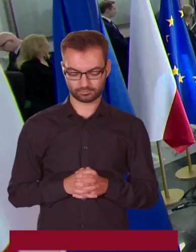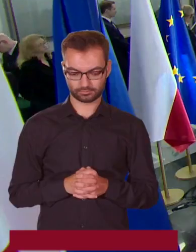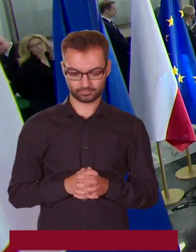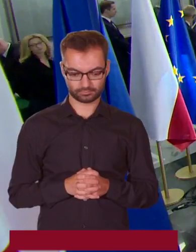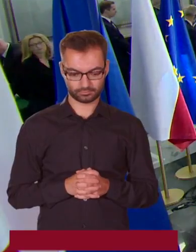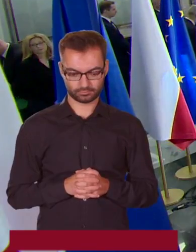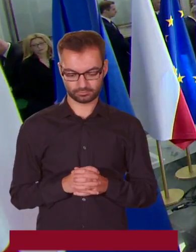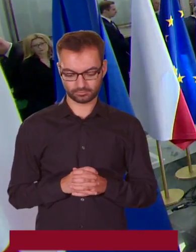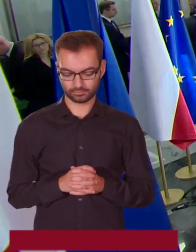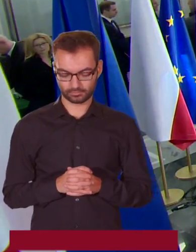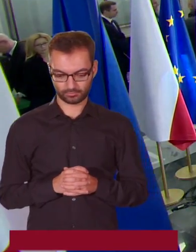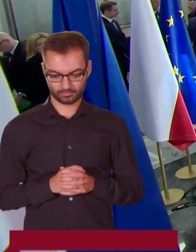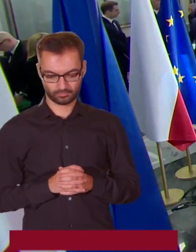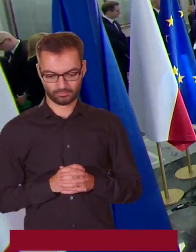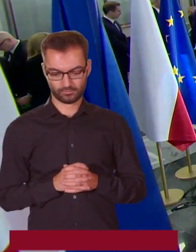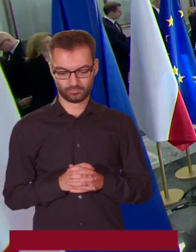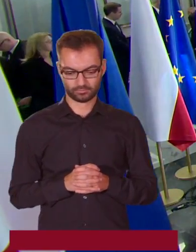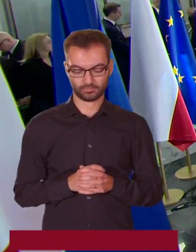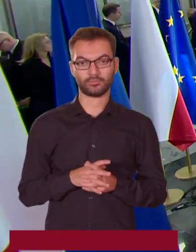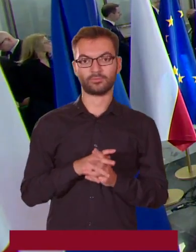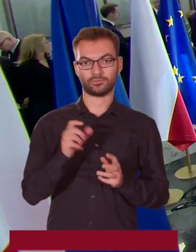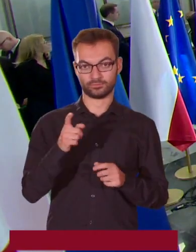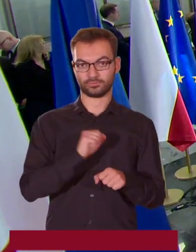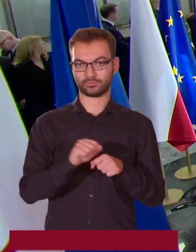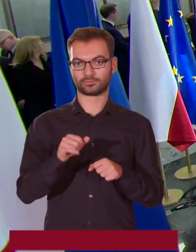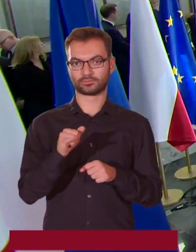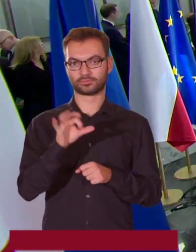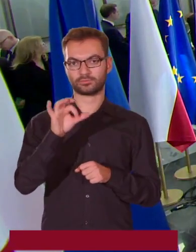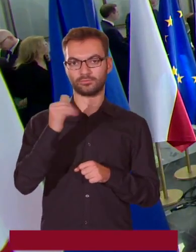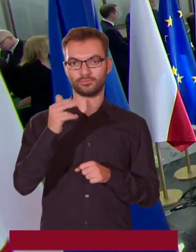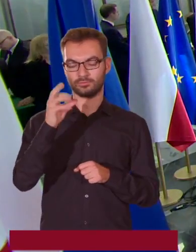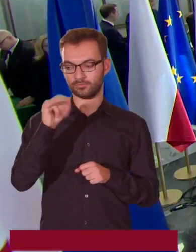Czy pan poseł Wojciech Jasiński obecny jest na sali?